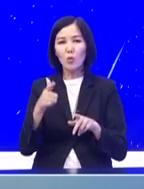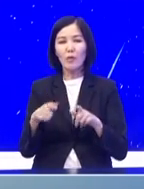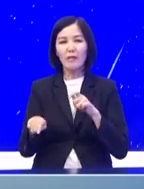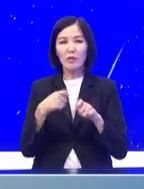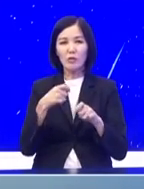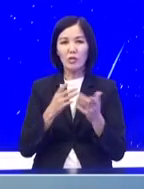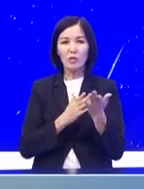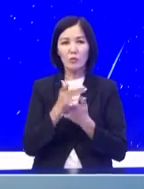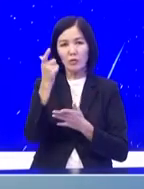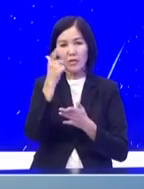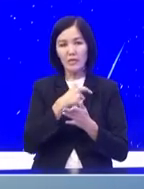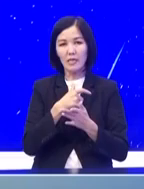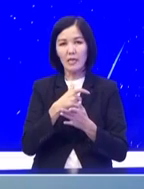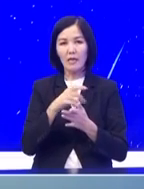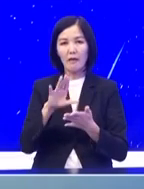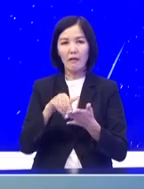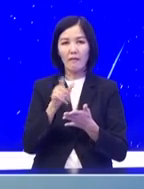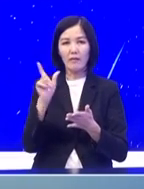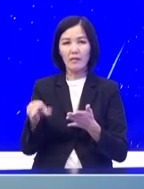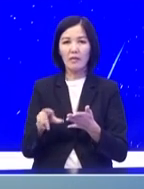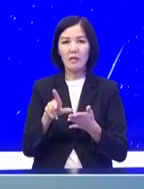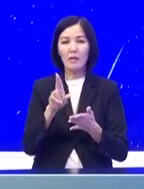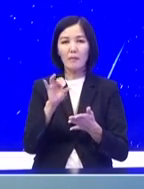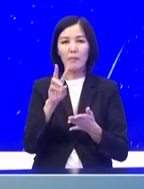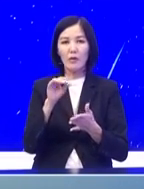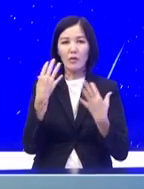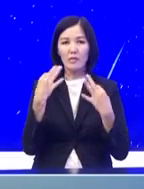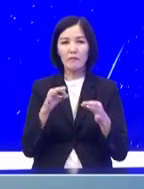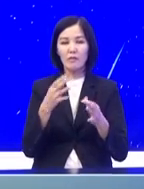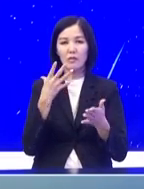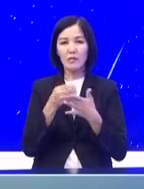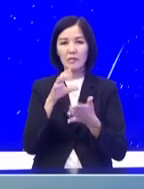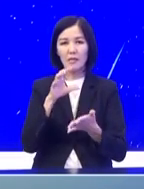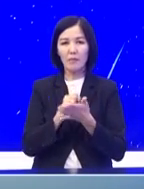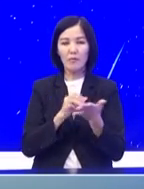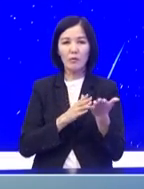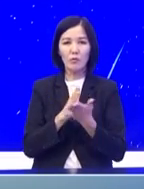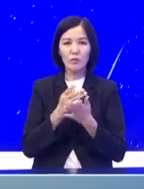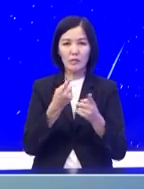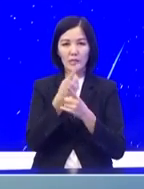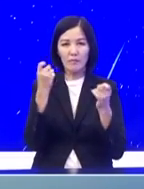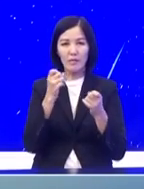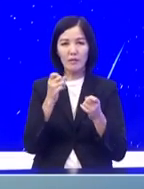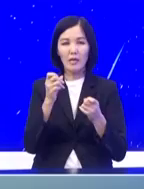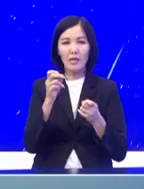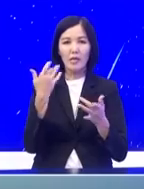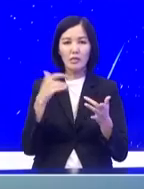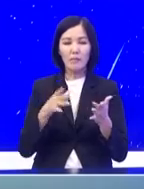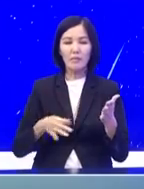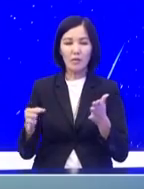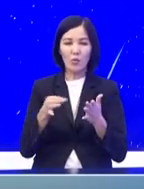нарушение служебной этики начальник Сарысуского РОП Куаныш Бекхожаев освобожден от занимаемой должности, сообщили в пресс-службе департамента